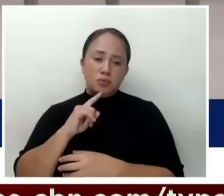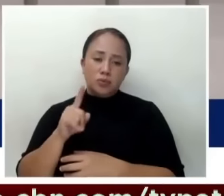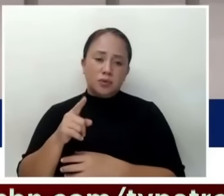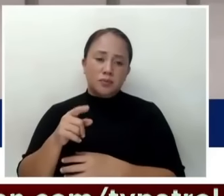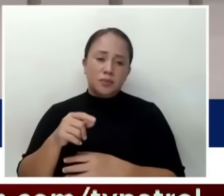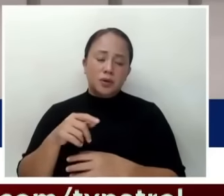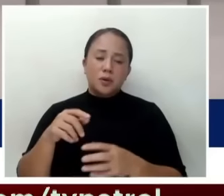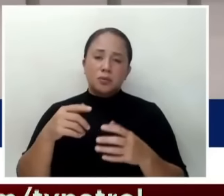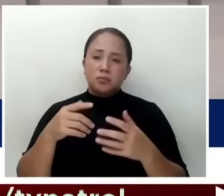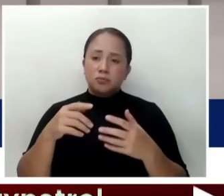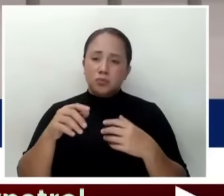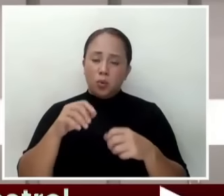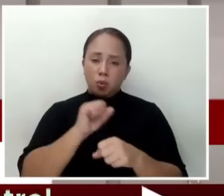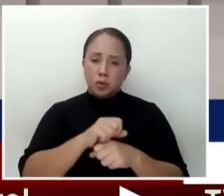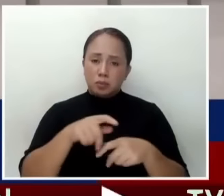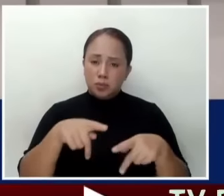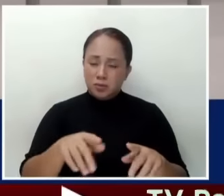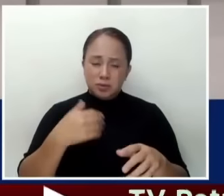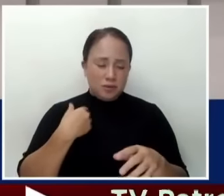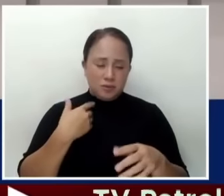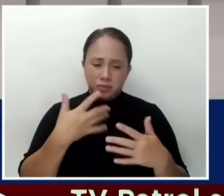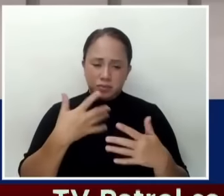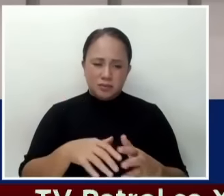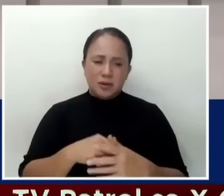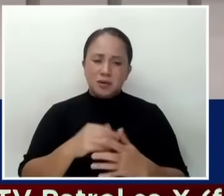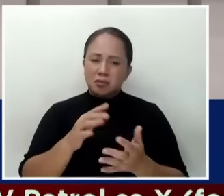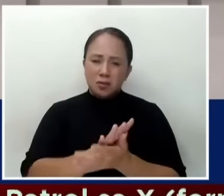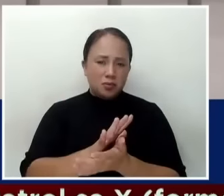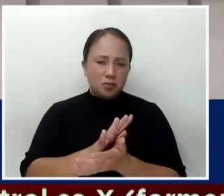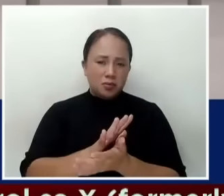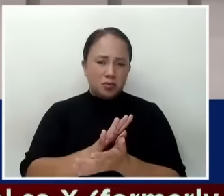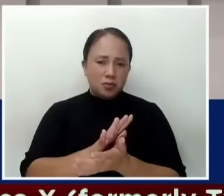ko doon, lahat ng papers ko,